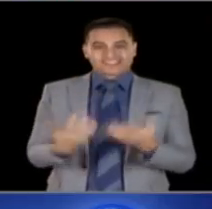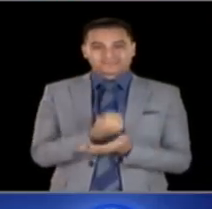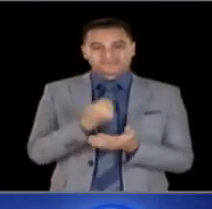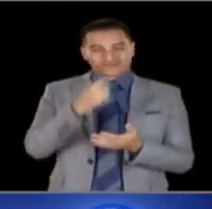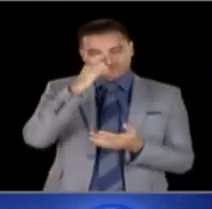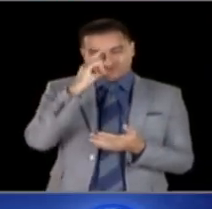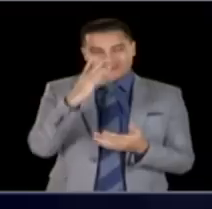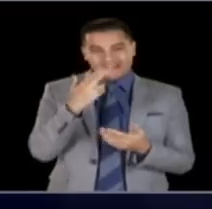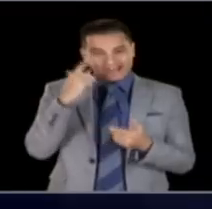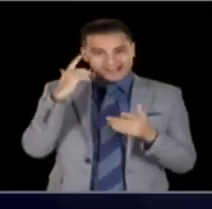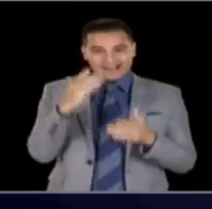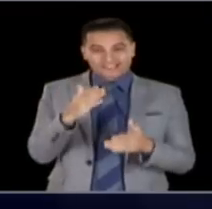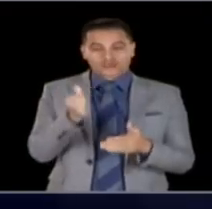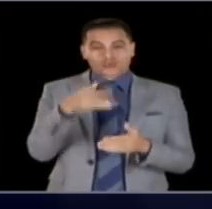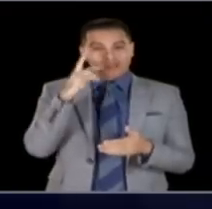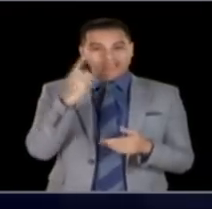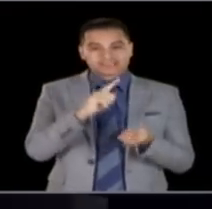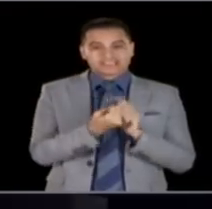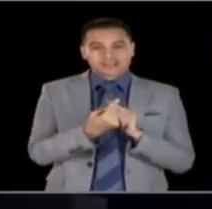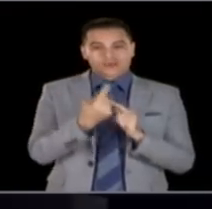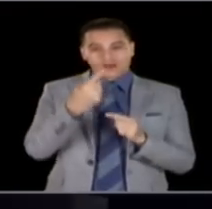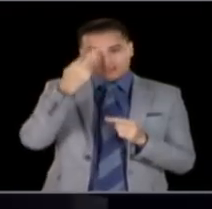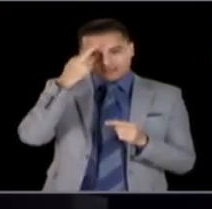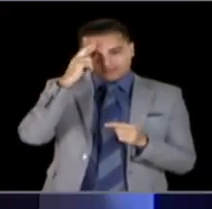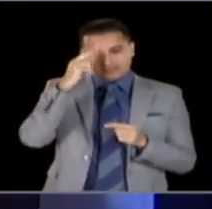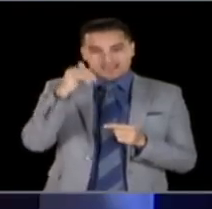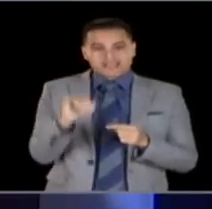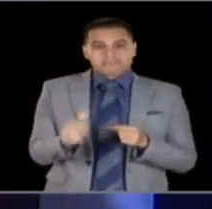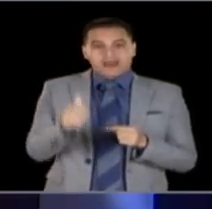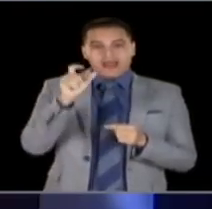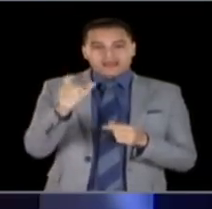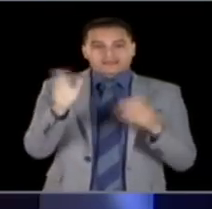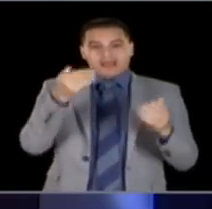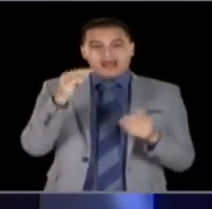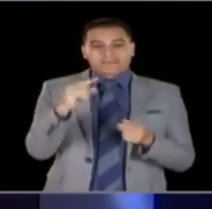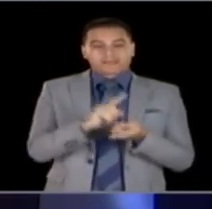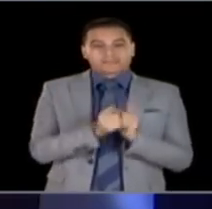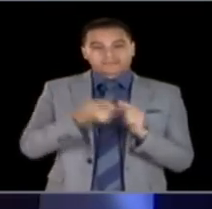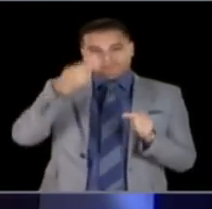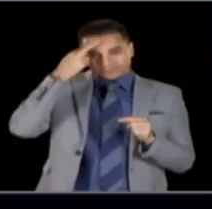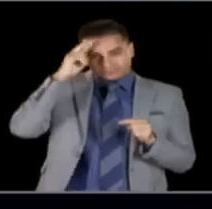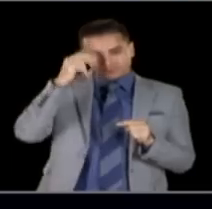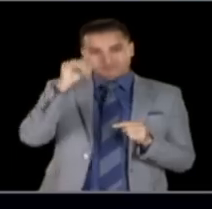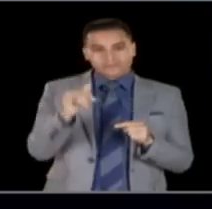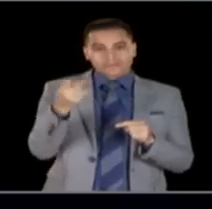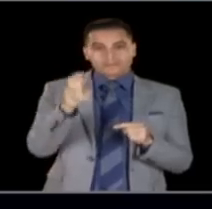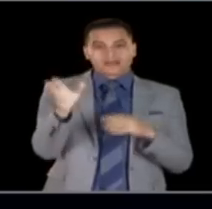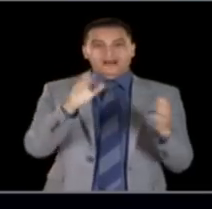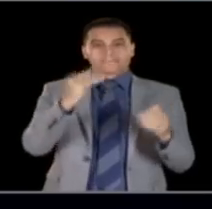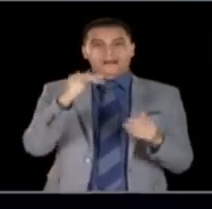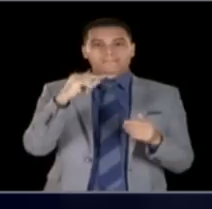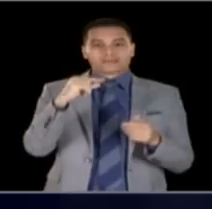ركز بقى. والحوت الأزرق عندنا تغيير، إيمان أحمد نزلت مكان أميرة